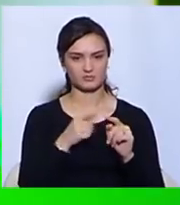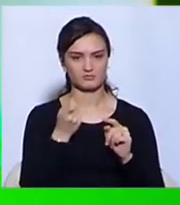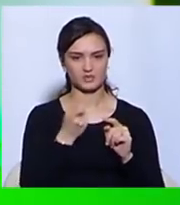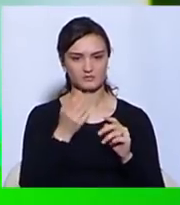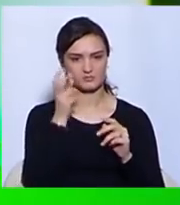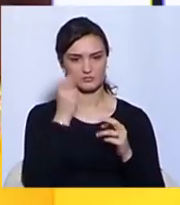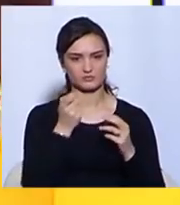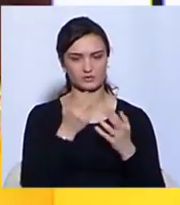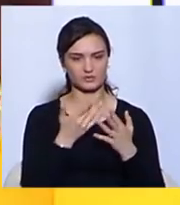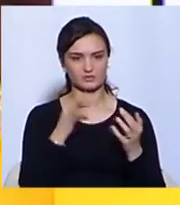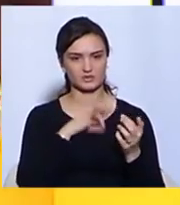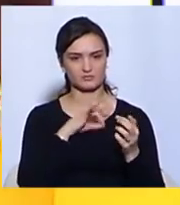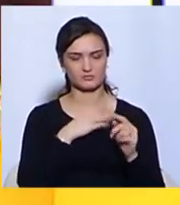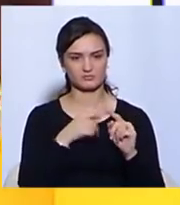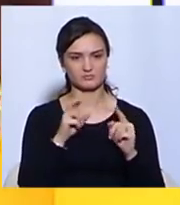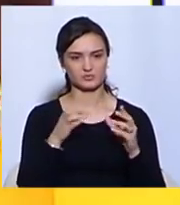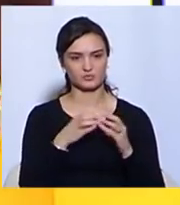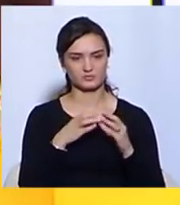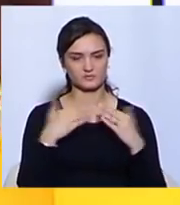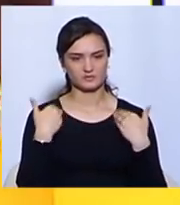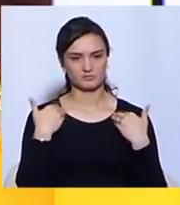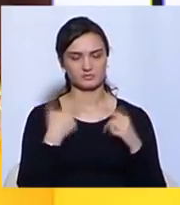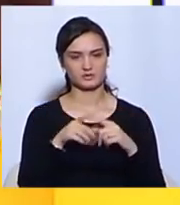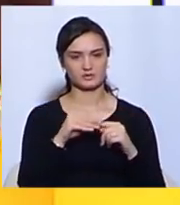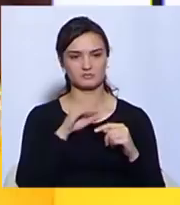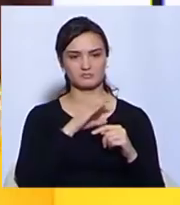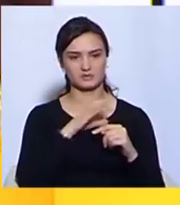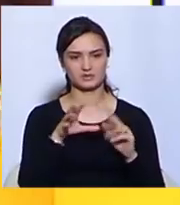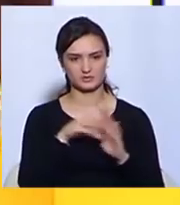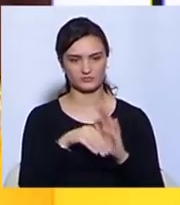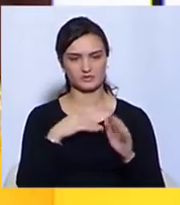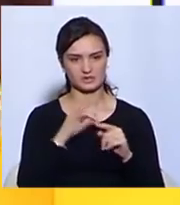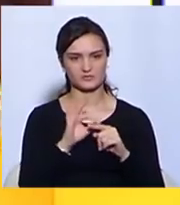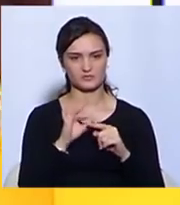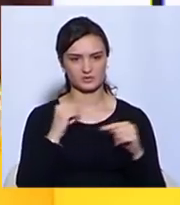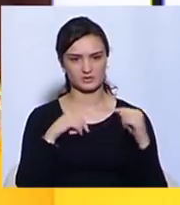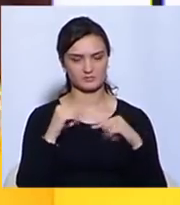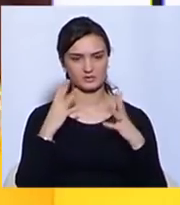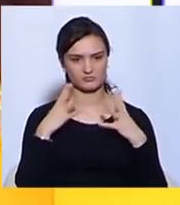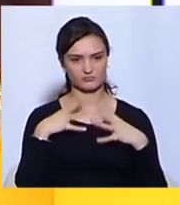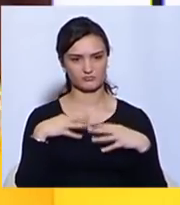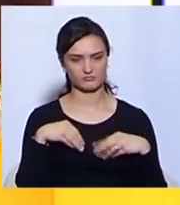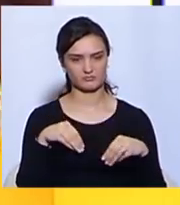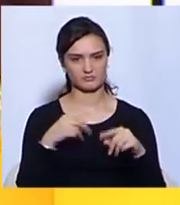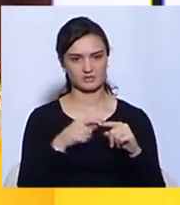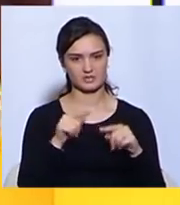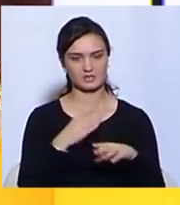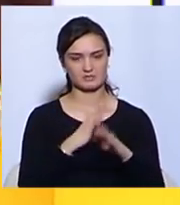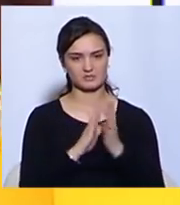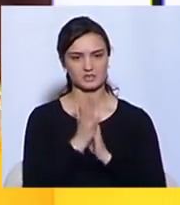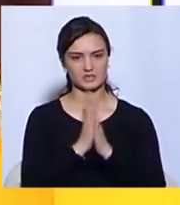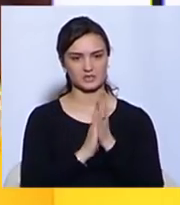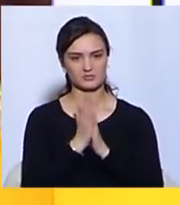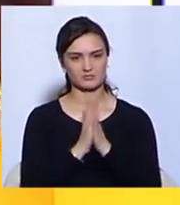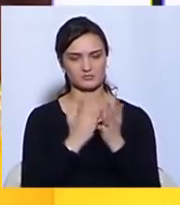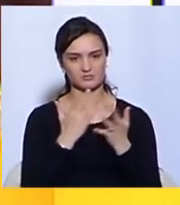და ბურღულეულის გამოყენება, იმიტომ რომ ბეჭკუფის ვიტამინები ძალიან მდიდარია და ჩვენს ნერვულ სისტემას ეს ამშვიდებს. აქ არის მცენარეული